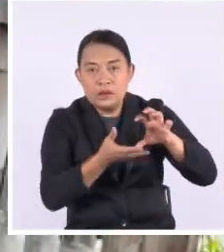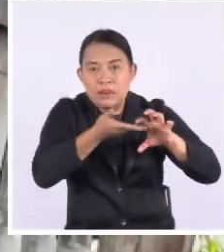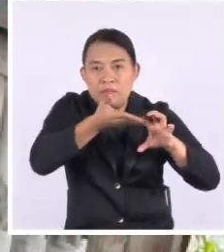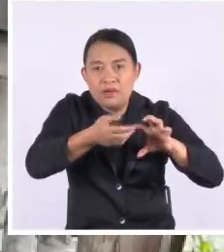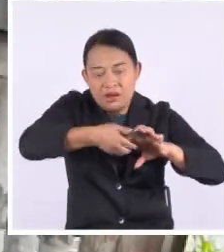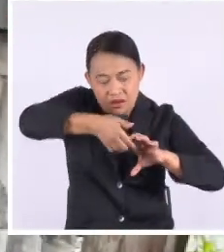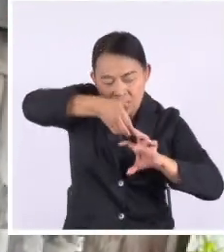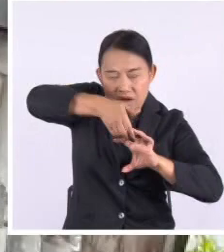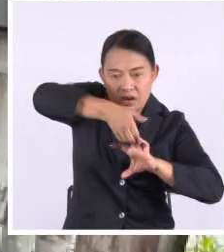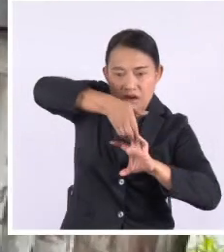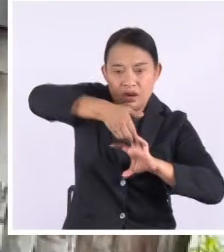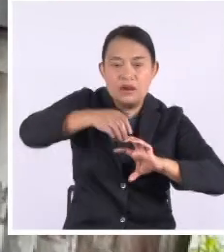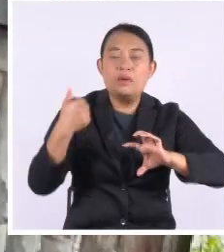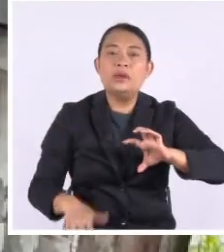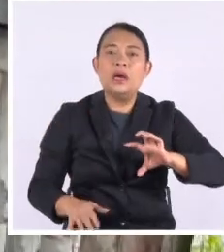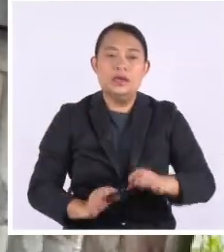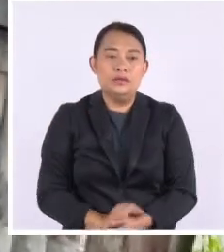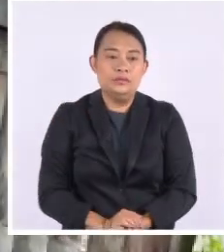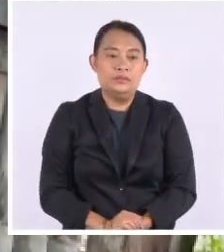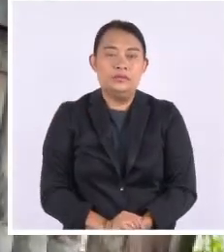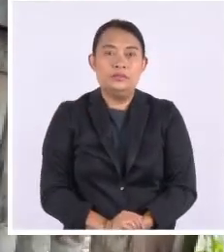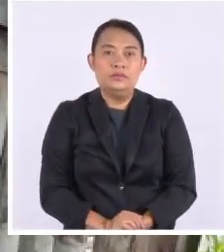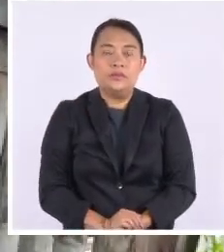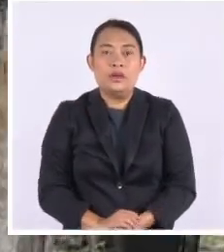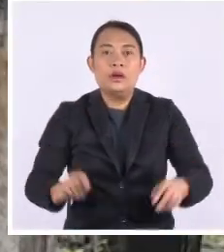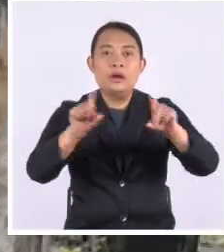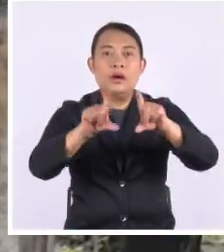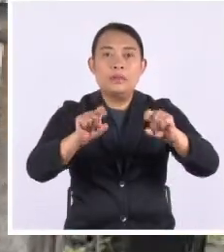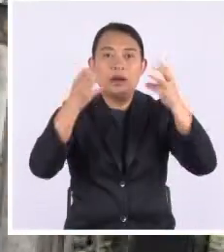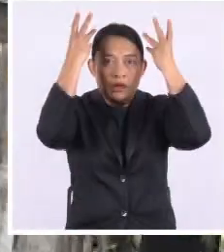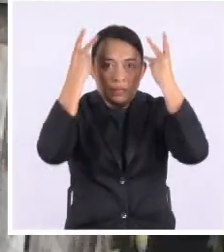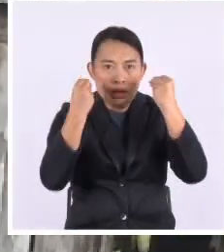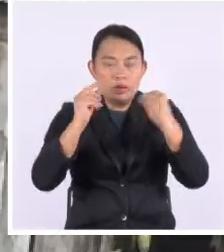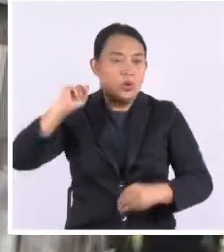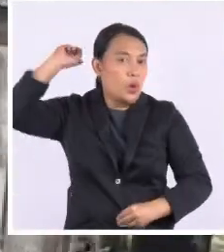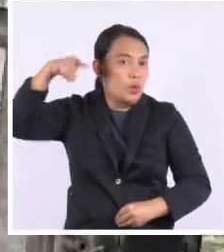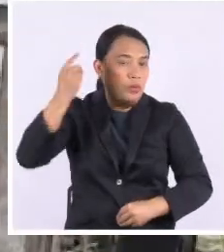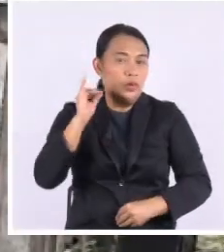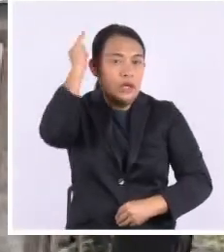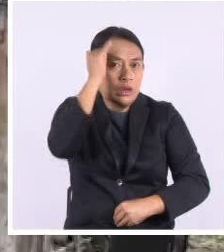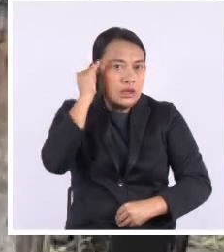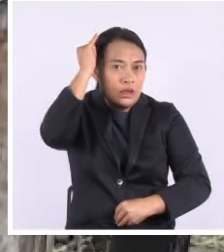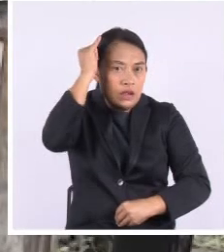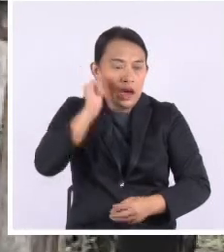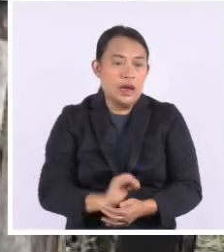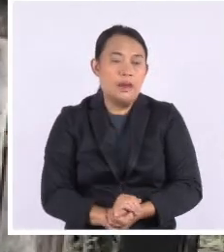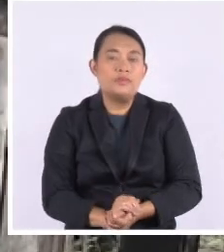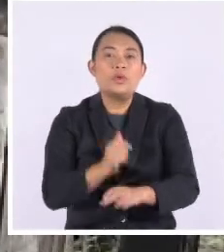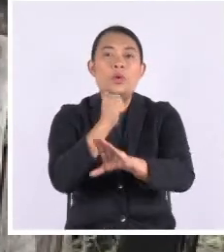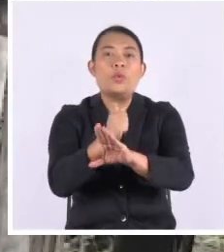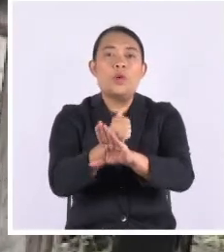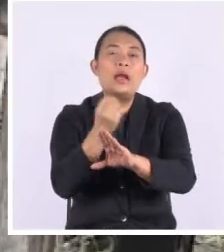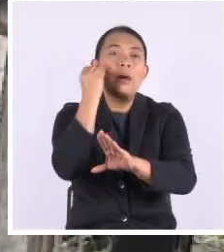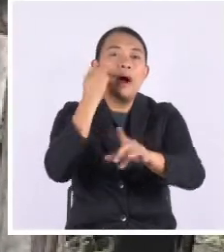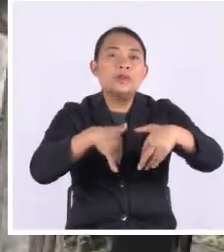อันนี้เป็นไหลมีฝี เรื่องบัตรประชาชนของยายออนเนี่ยยังสงสัยอยู่ทางอดีตผู้ใหญ่บ้านหมู่